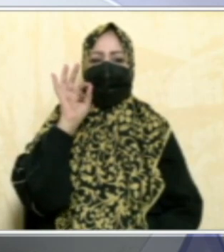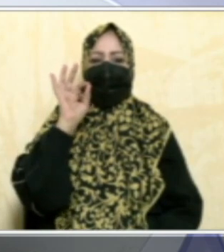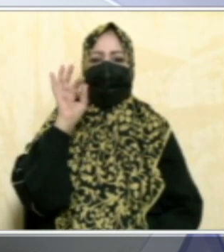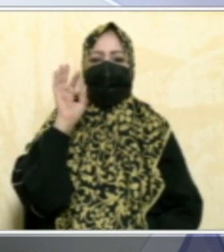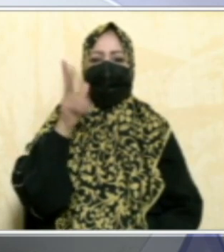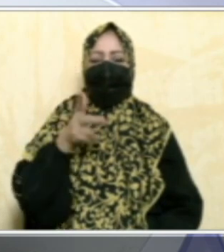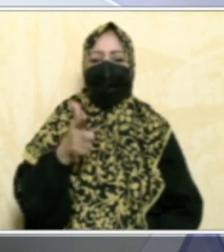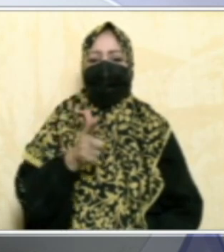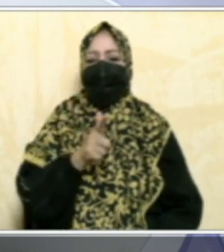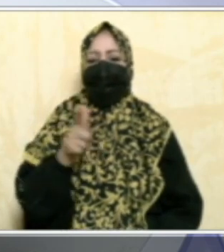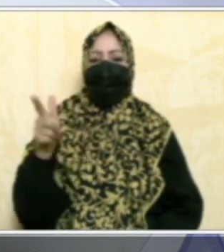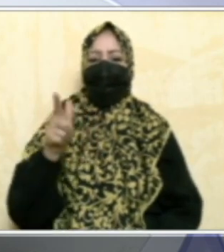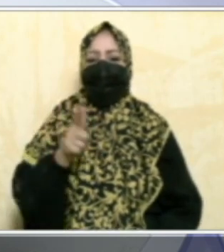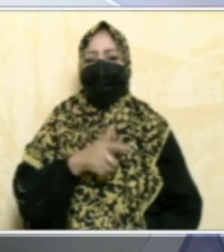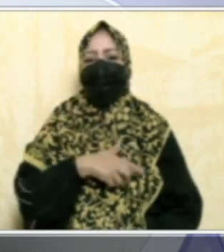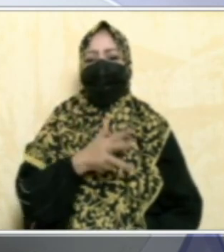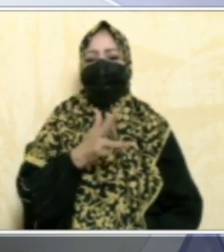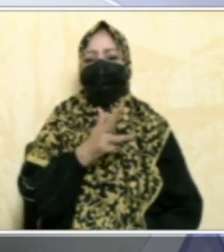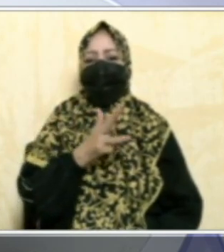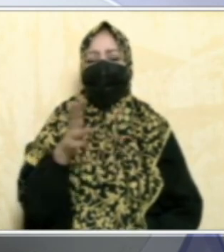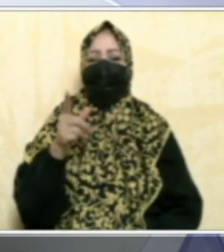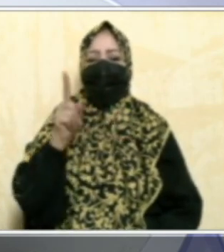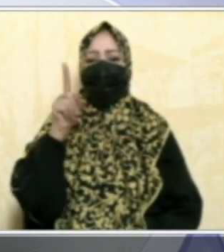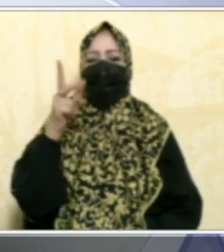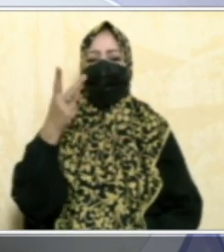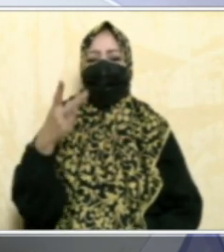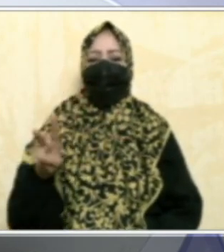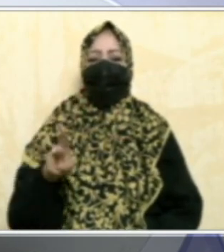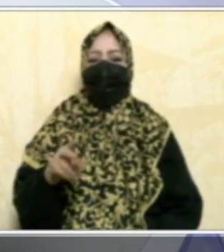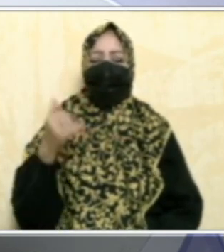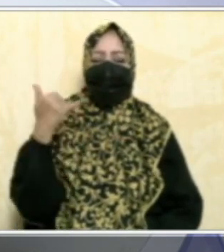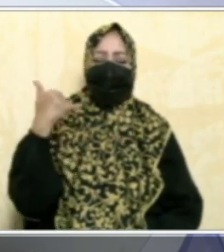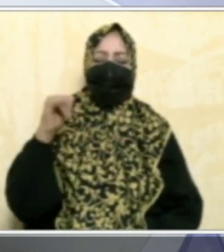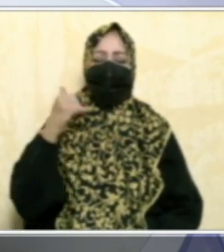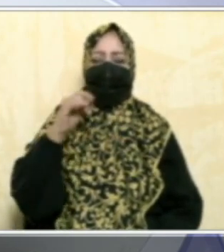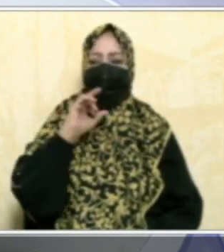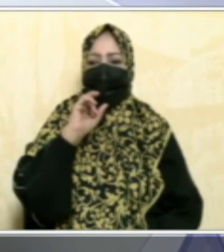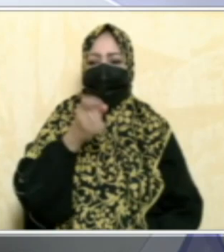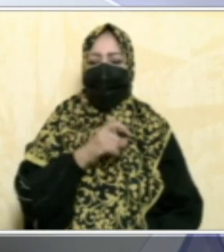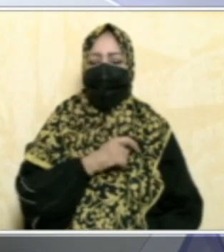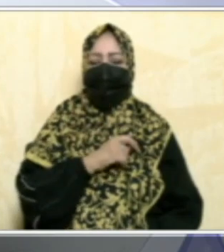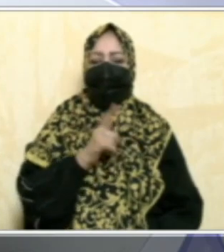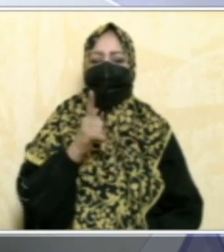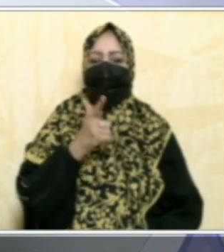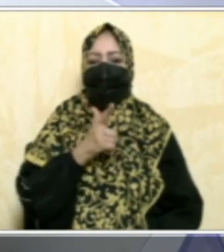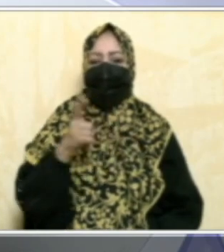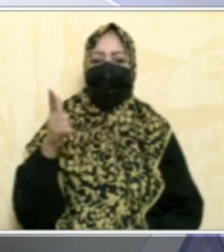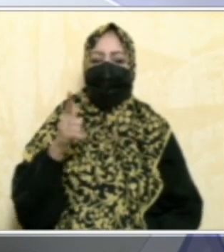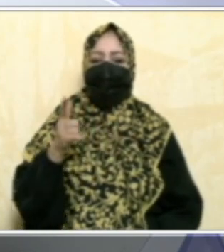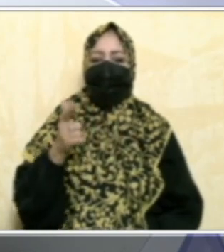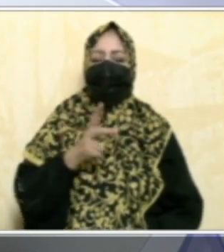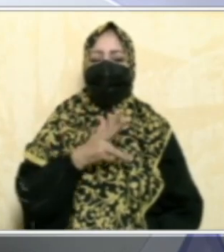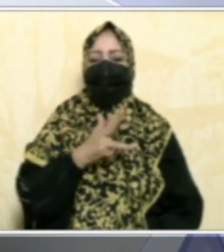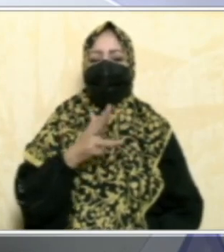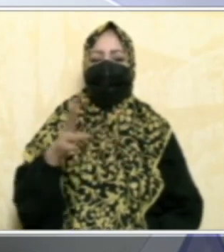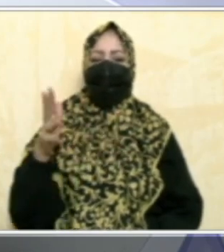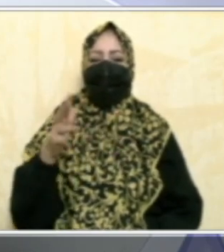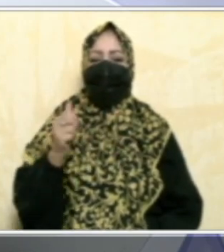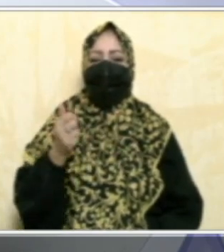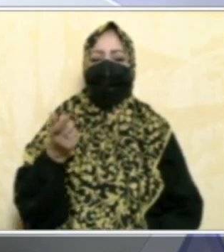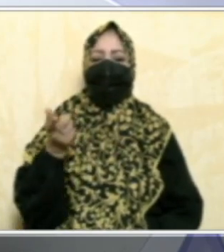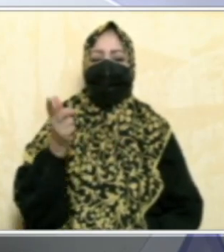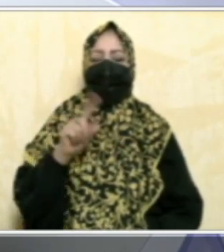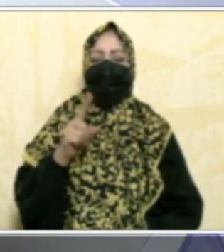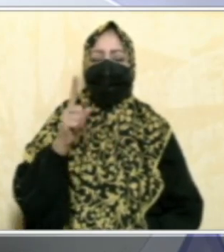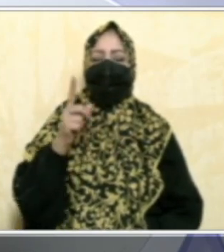17 و19 و21 من الشهر العربي، يختار يوم 17 ويوم 19 واليوم 21، هذا يعني